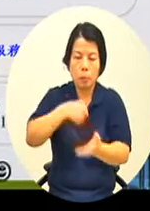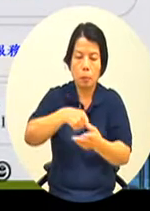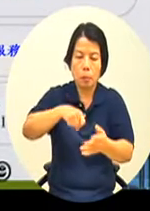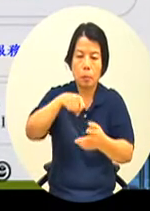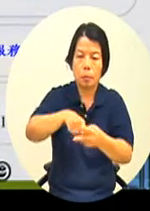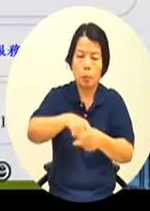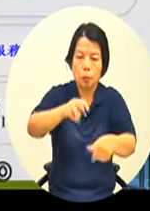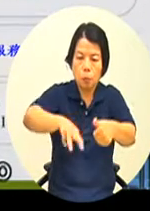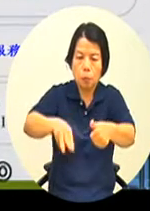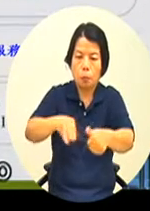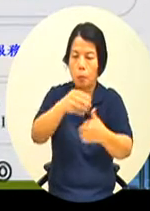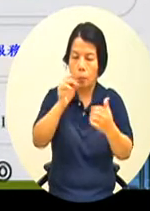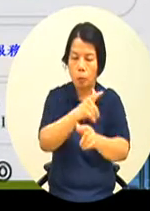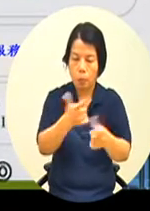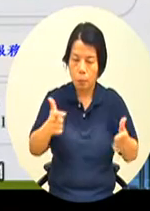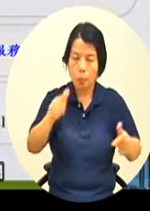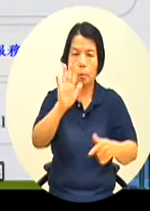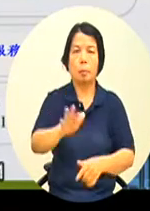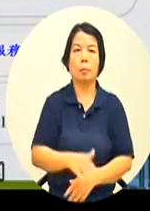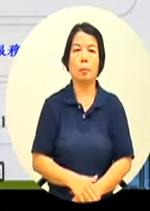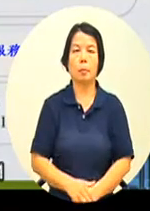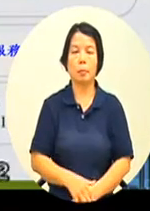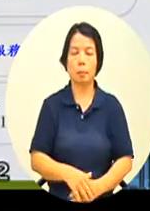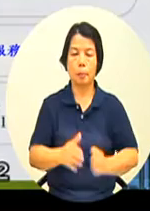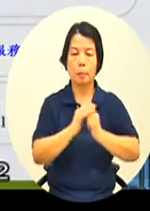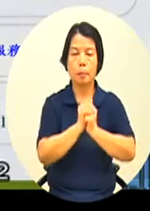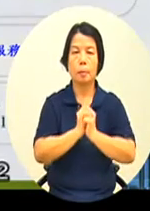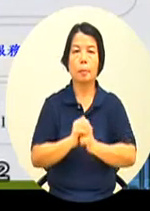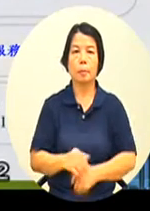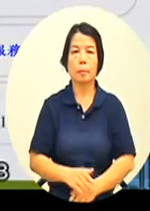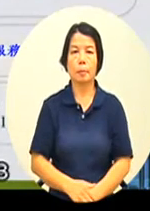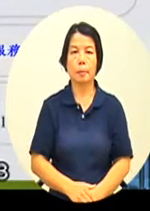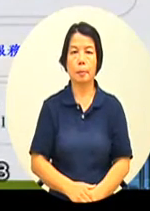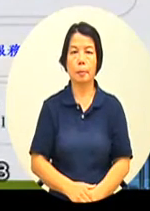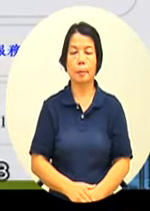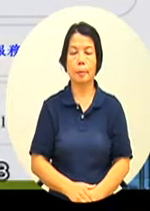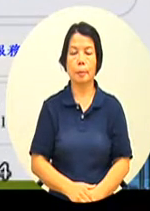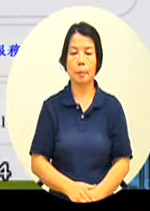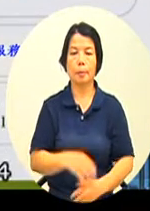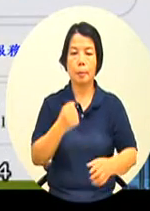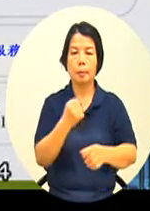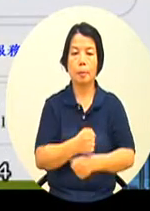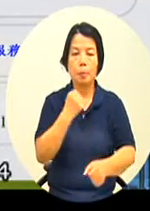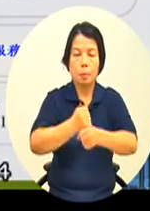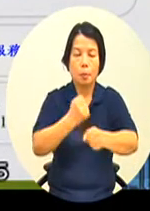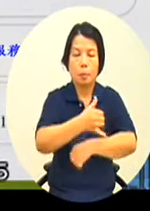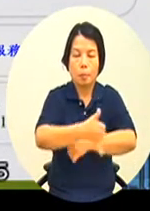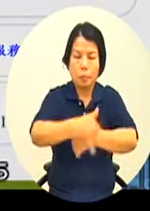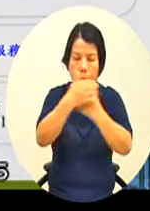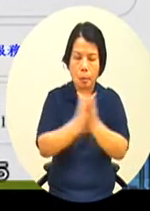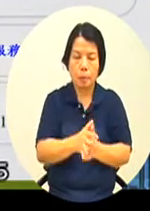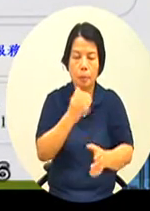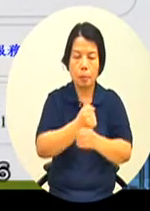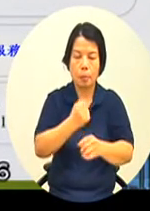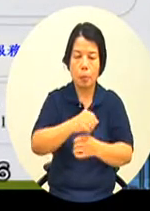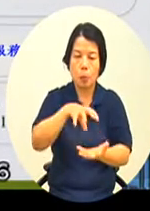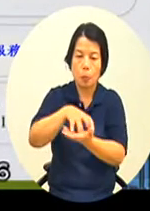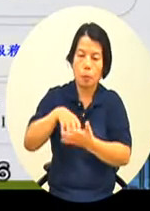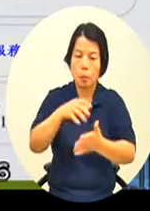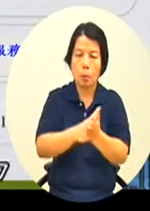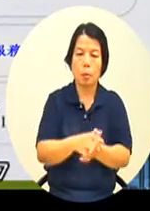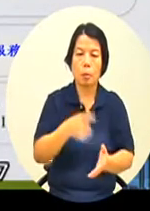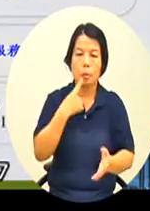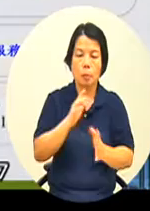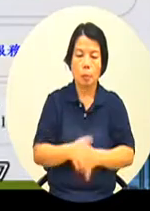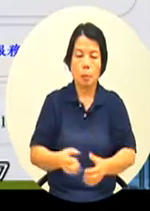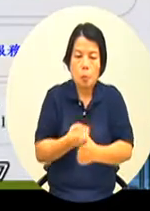那当然，我们也拜托我们公教人员退休协会来办理登革热预防工作的志愿服务